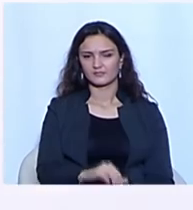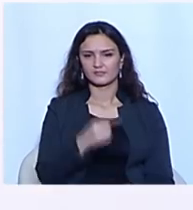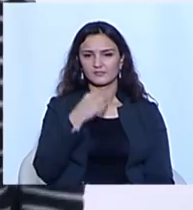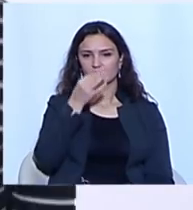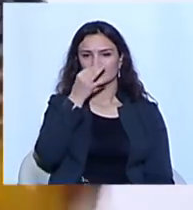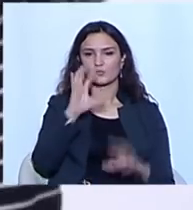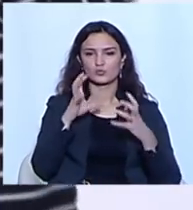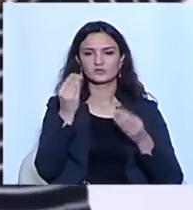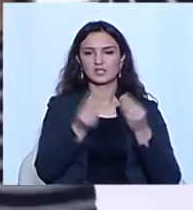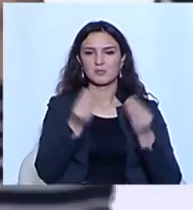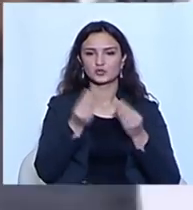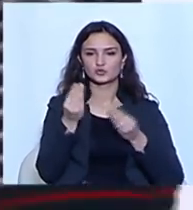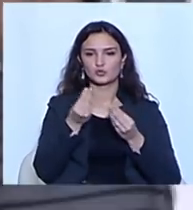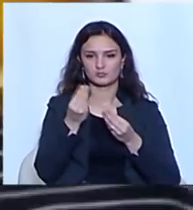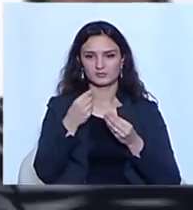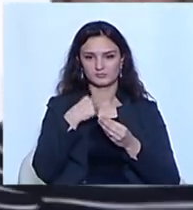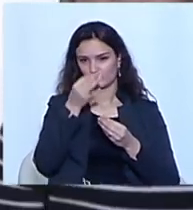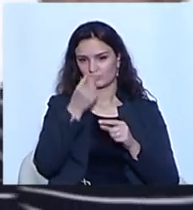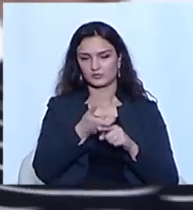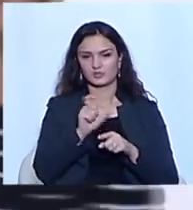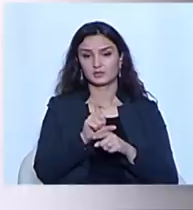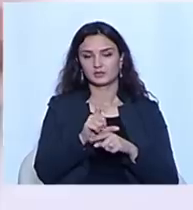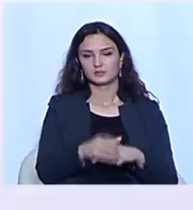Ან ბურთს რო თამაშობ კაშიროვან.